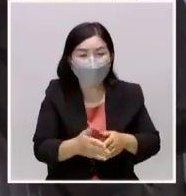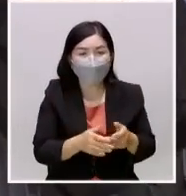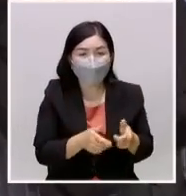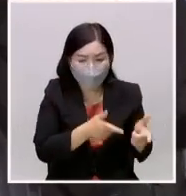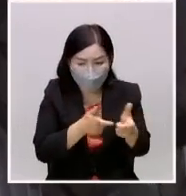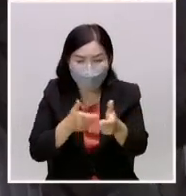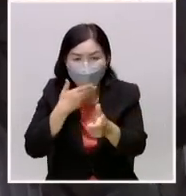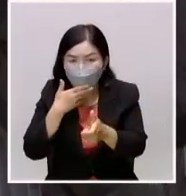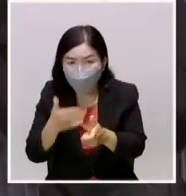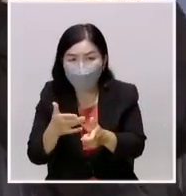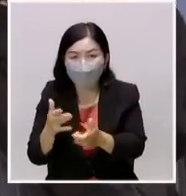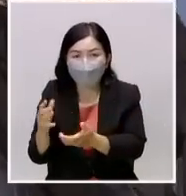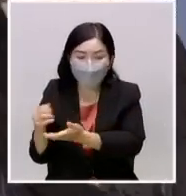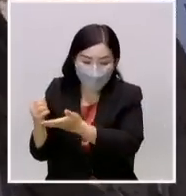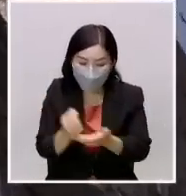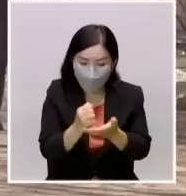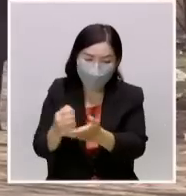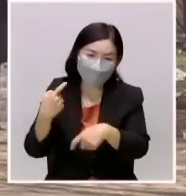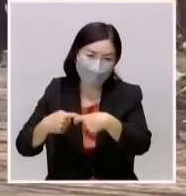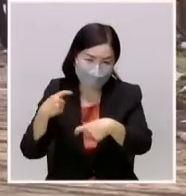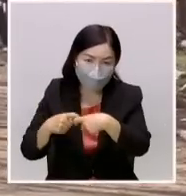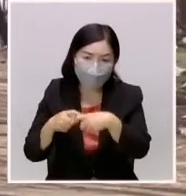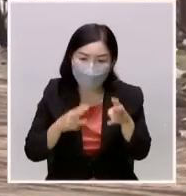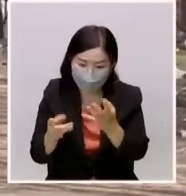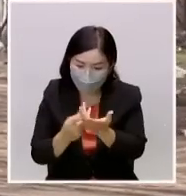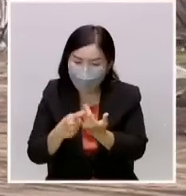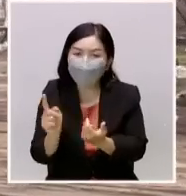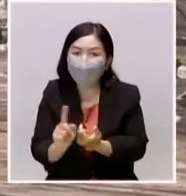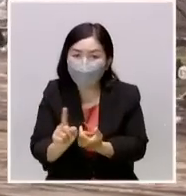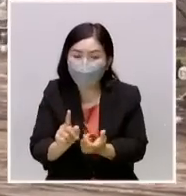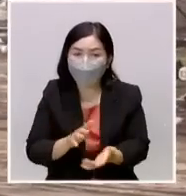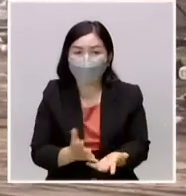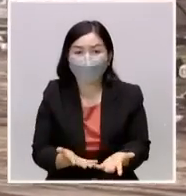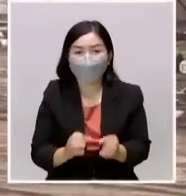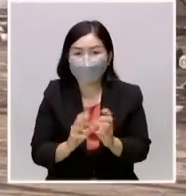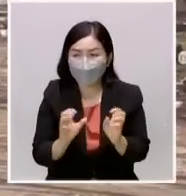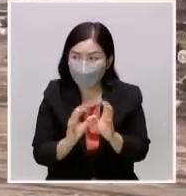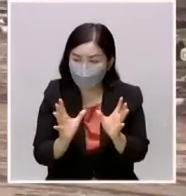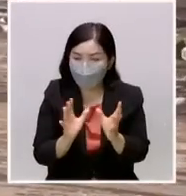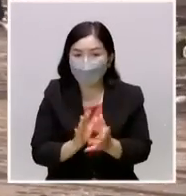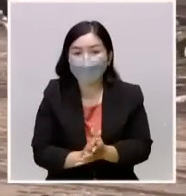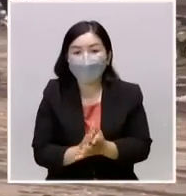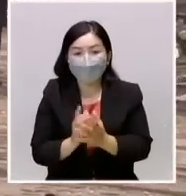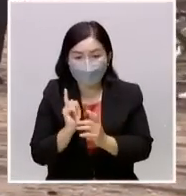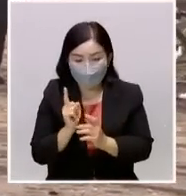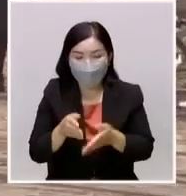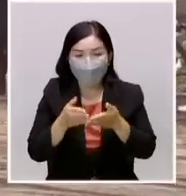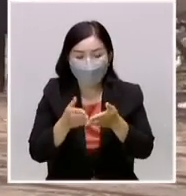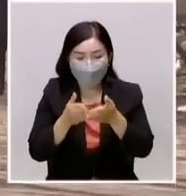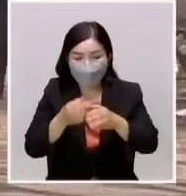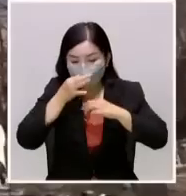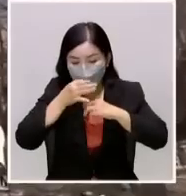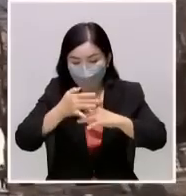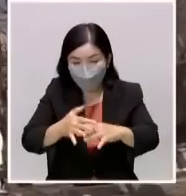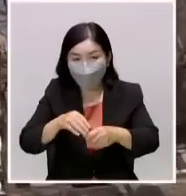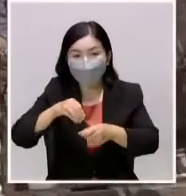พยายามในการกู้ภัยเป็นไปอย่างยากลำบากก่อนหน้านี้ค่ะทางการเมืองมาริอูโปลซึ่งเป็นเมืองท่าทางตะวัน